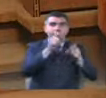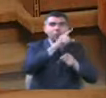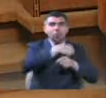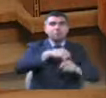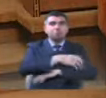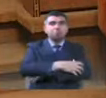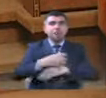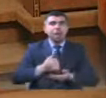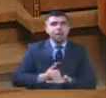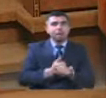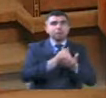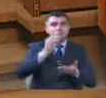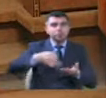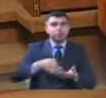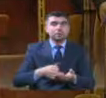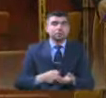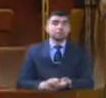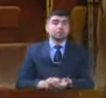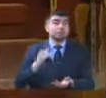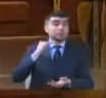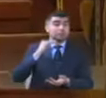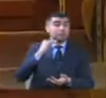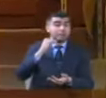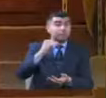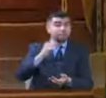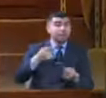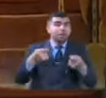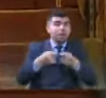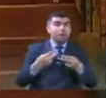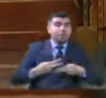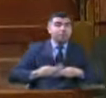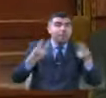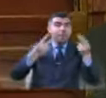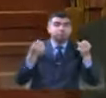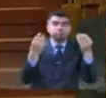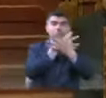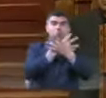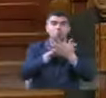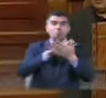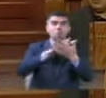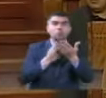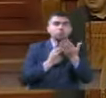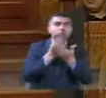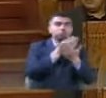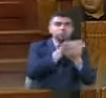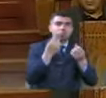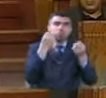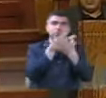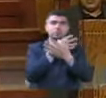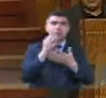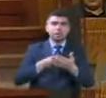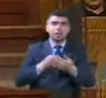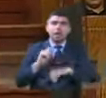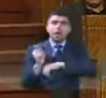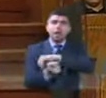الاجتماعية التي تعاني من هذه الظواهر التي لا تزداد إلا توسعا وانتشارا، وخاصة